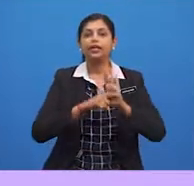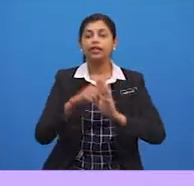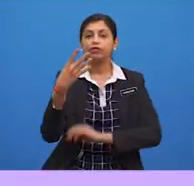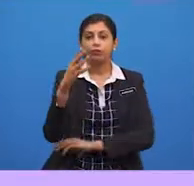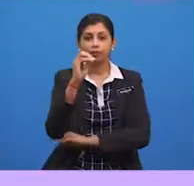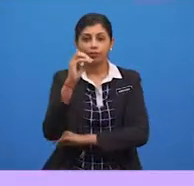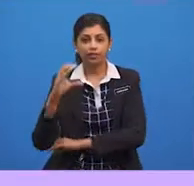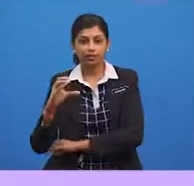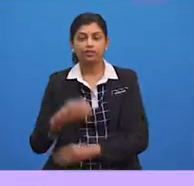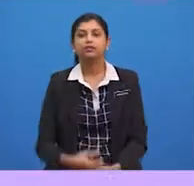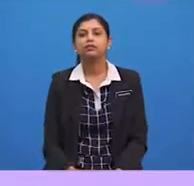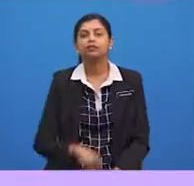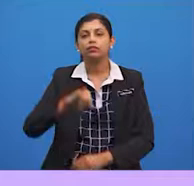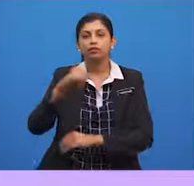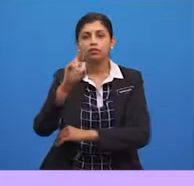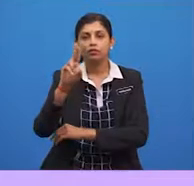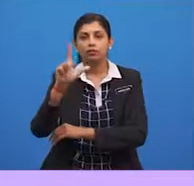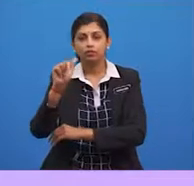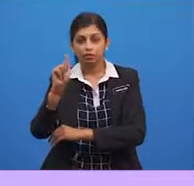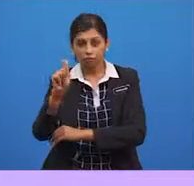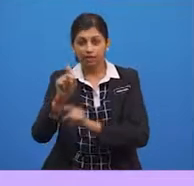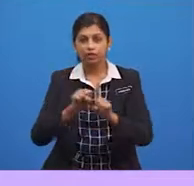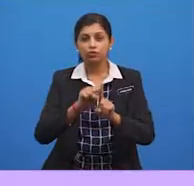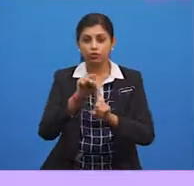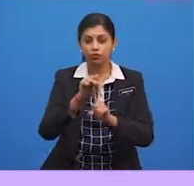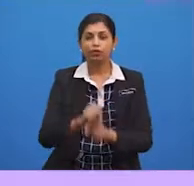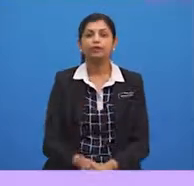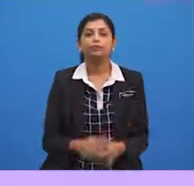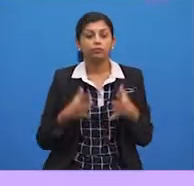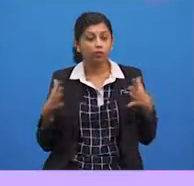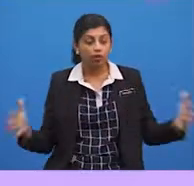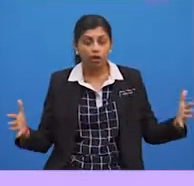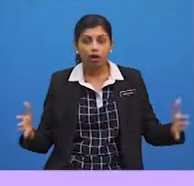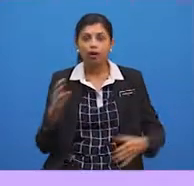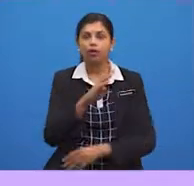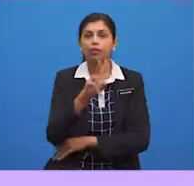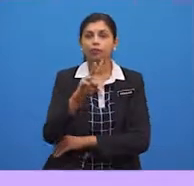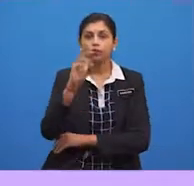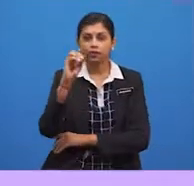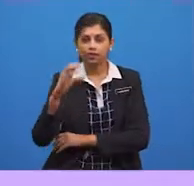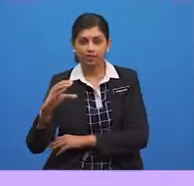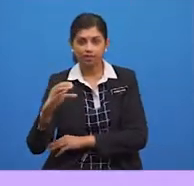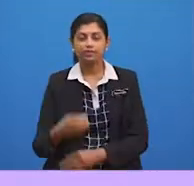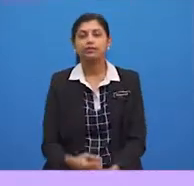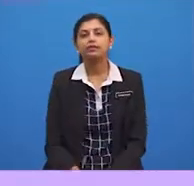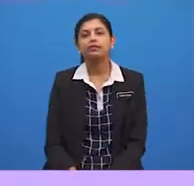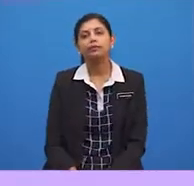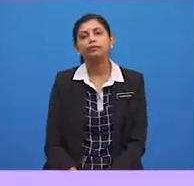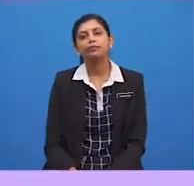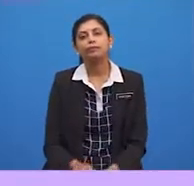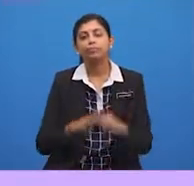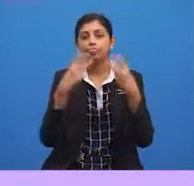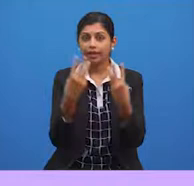Celsius, manakala julat suhu tahunan adalah besar, iaitu 42 darjah Celsius. Kawasan